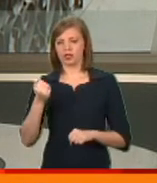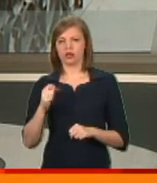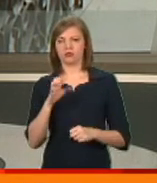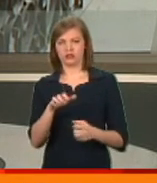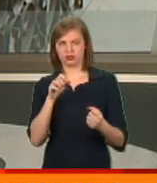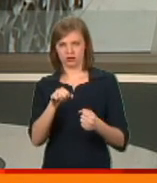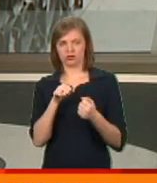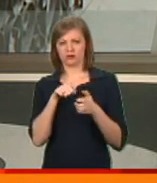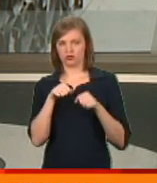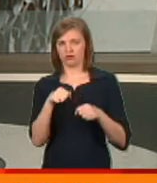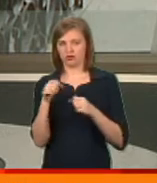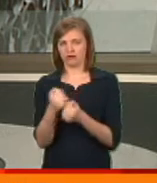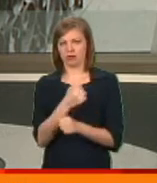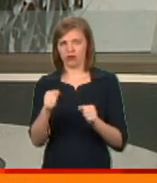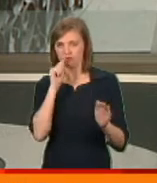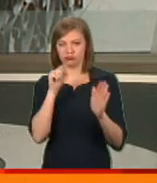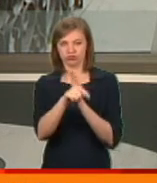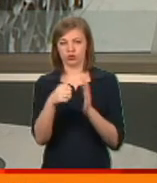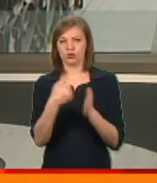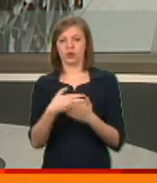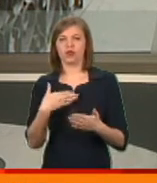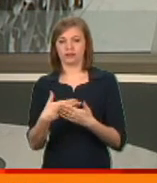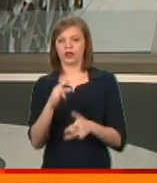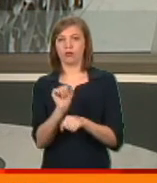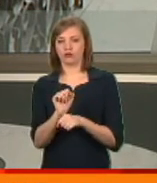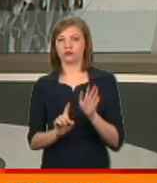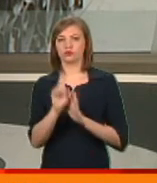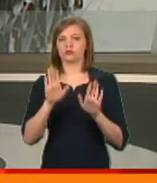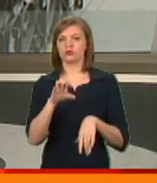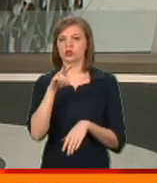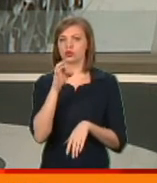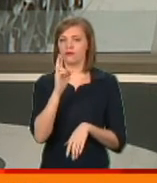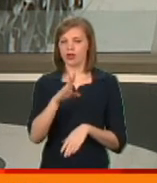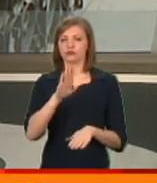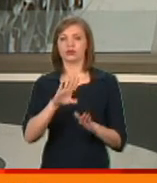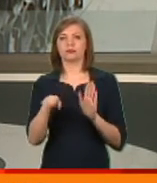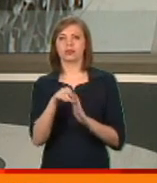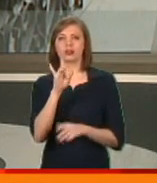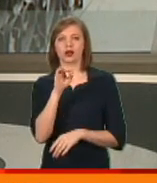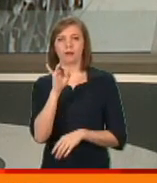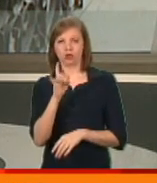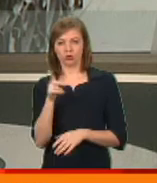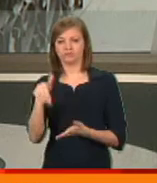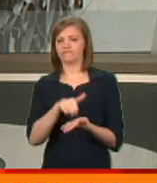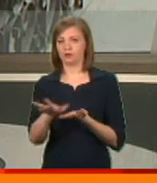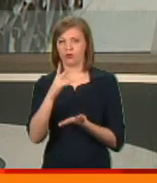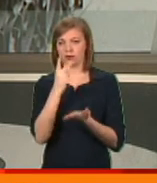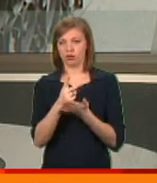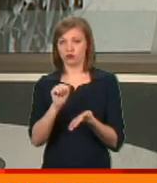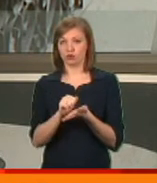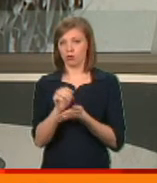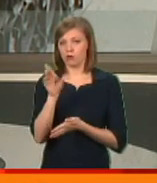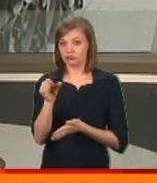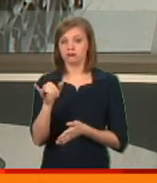боєм пробивався до активістів торговельної блокади. На блокпості спершу в Слов'янську, потім під Краматорськом. Вони відмовились показувати документи, і